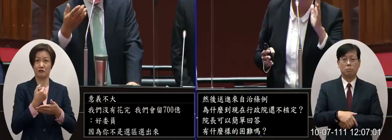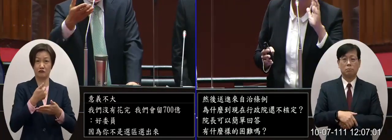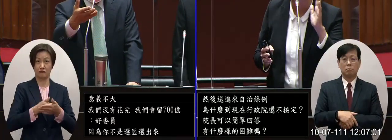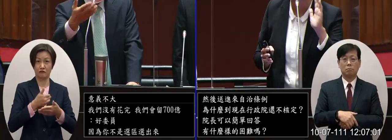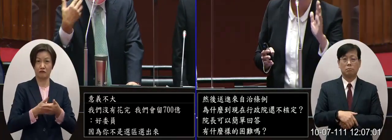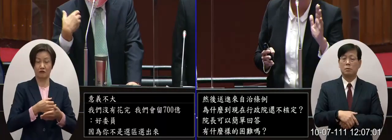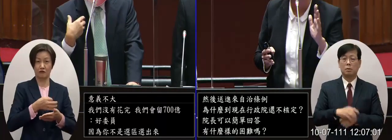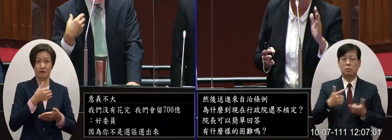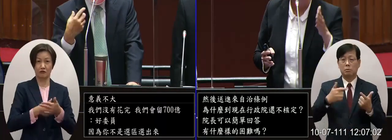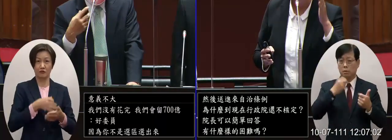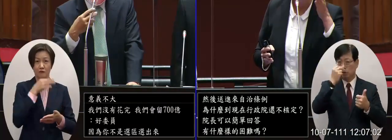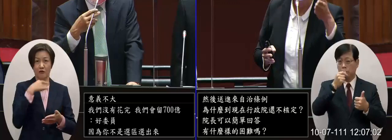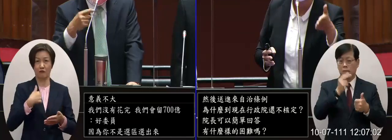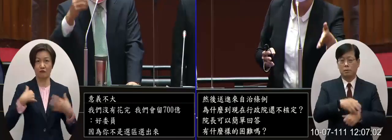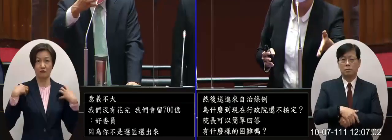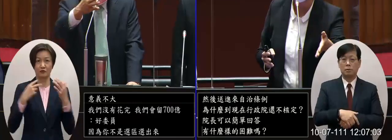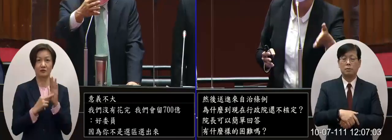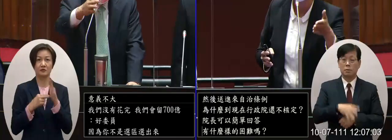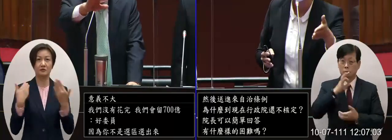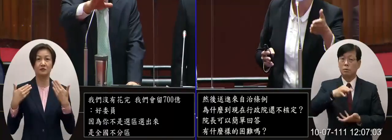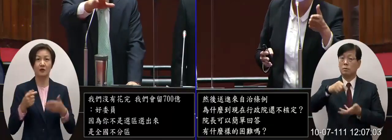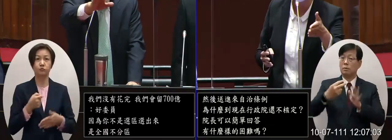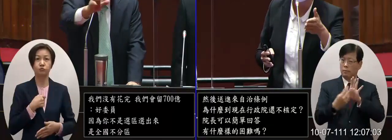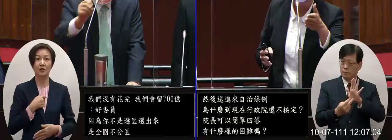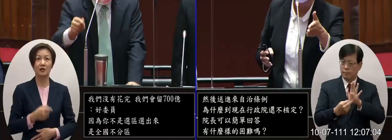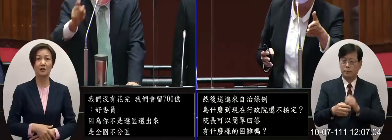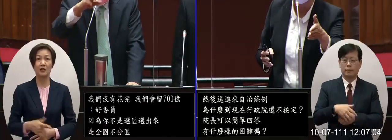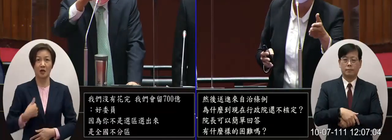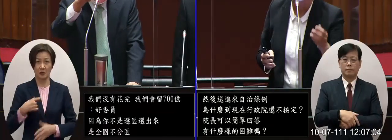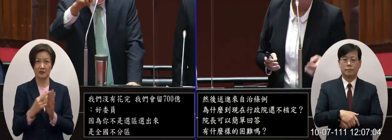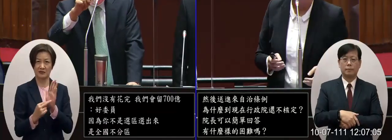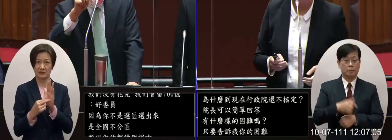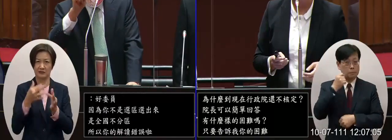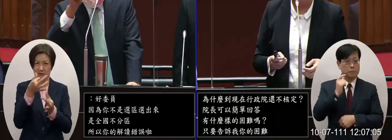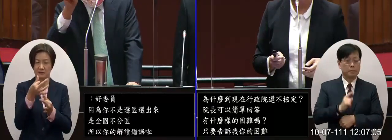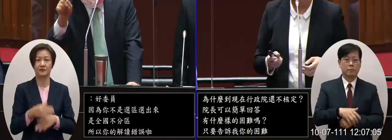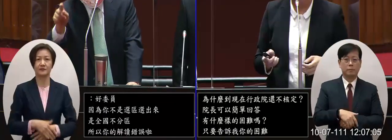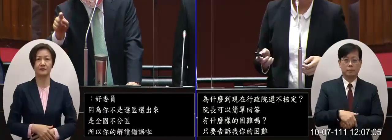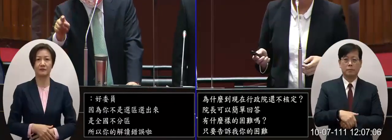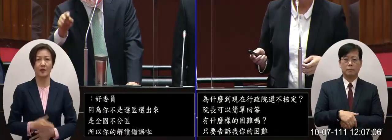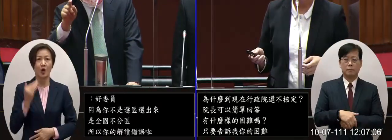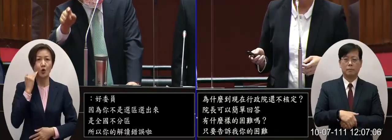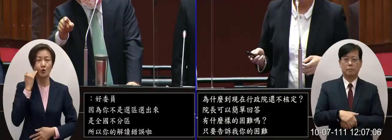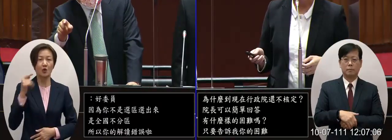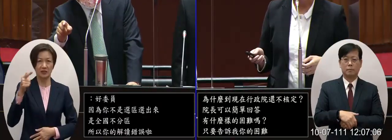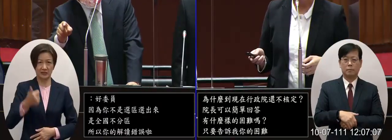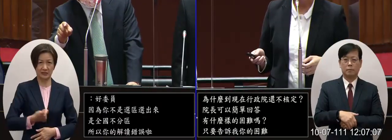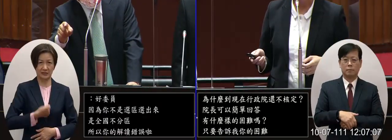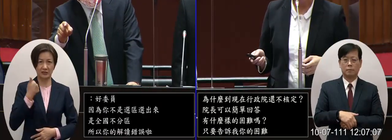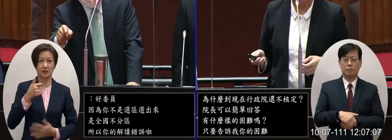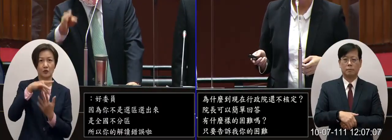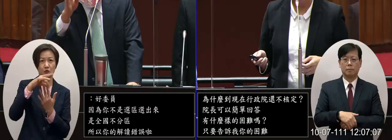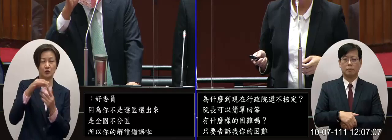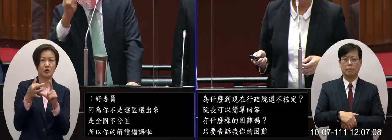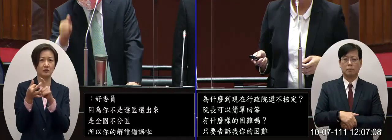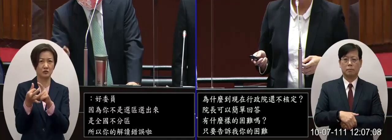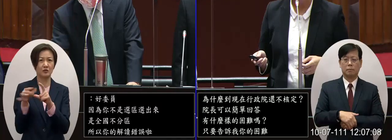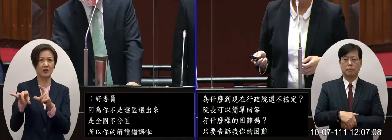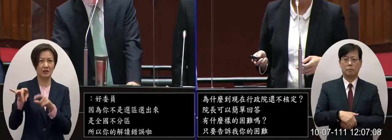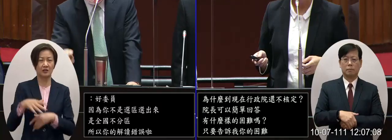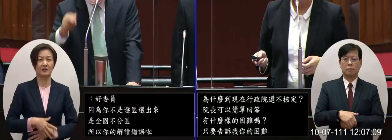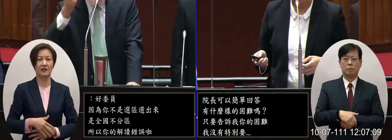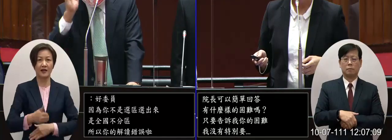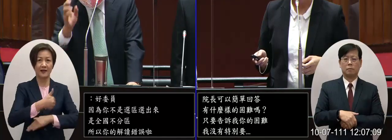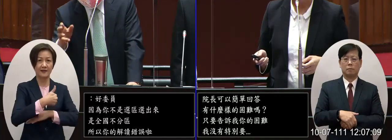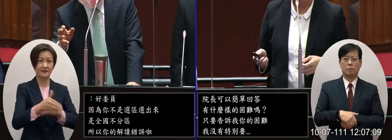吗？ 我没有， 那我来讲完嘛。 我只是举这个例子， 那我要讲完 了。困难， 你如果真的有选区去看选区哈，那个县